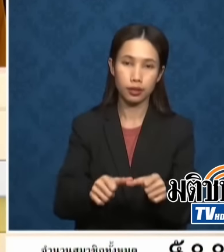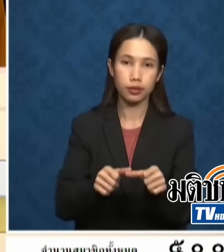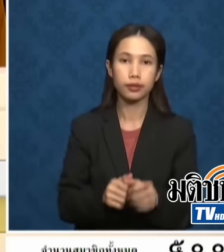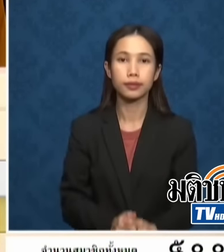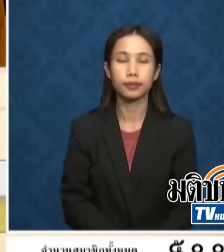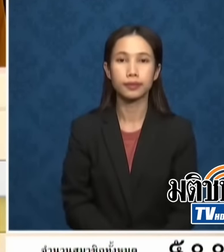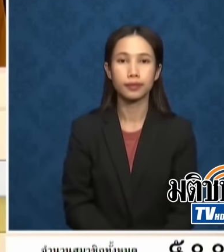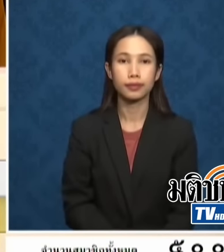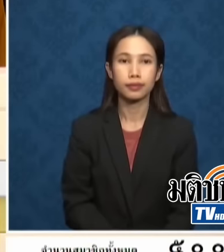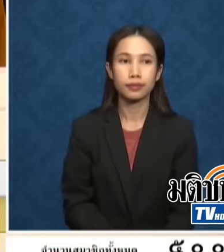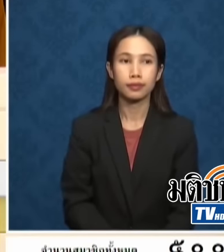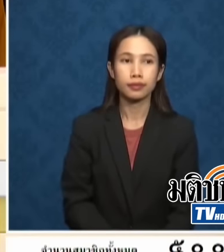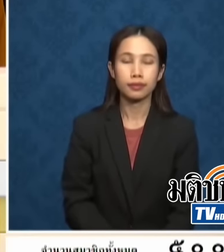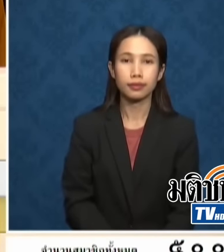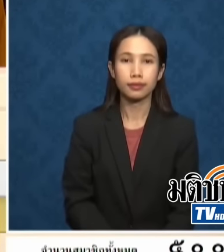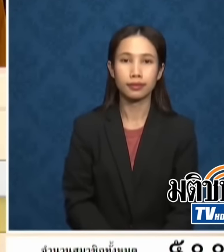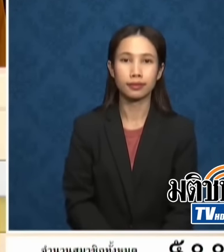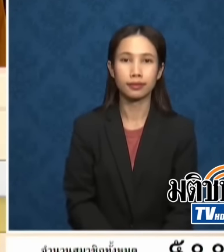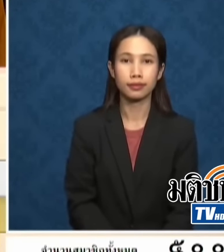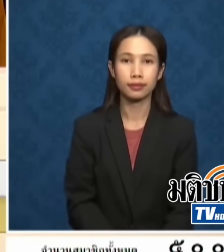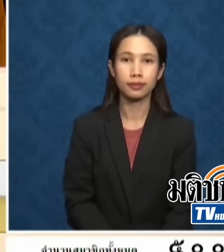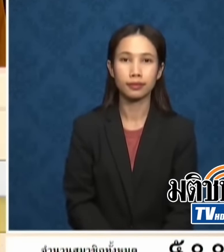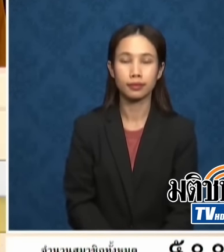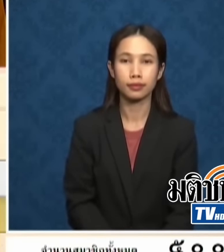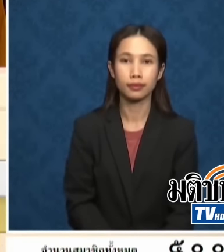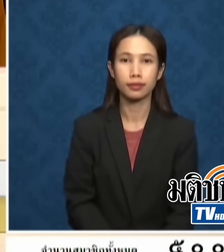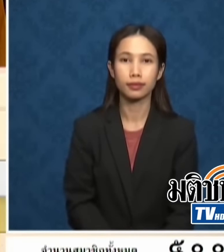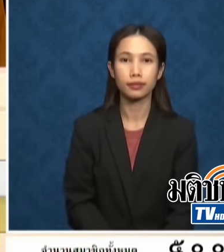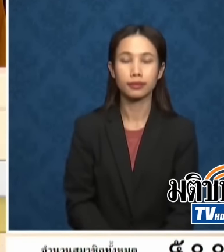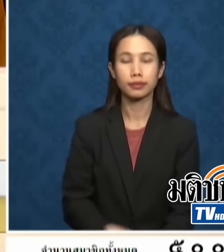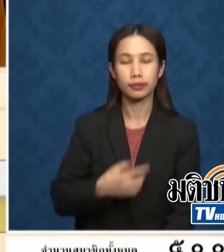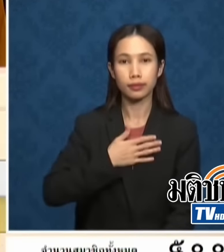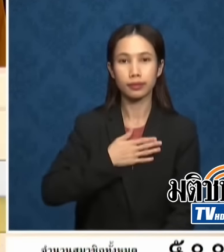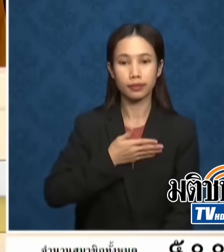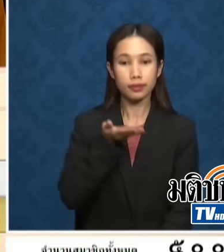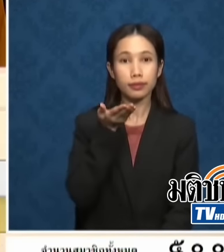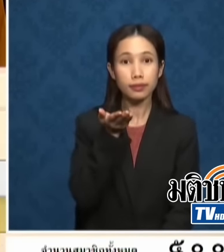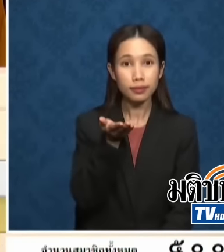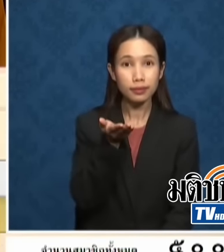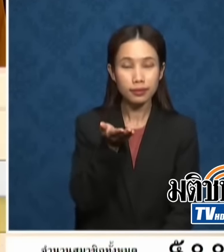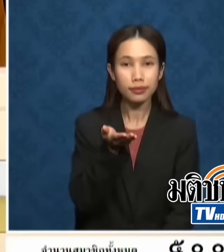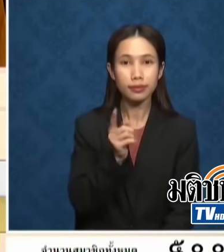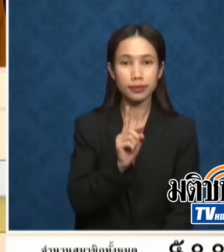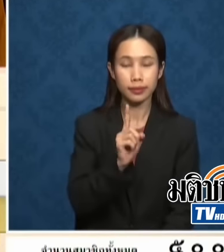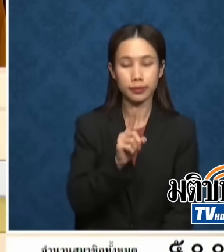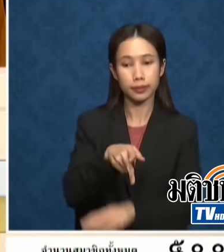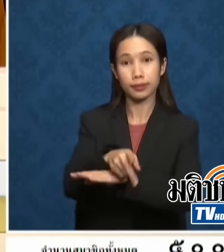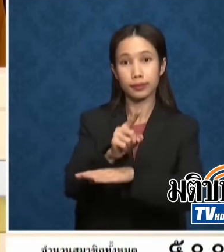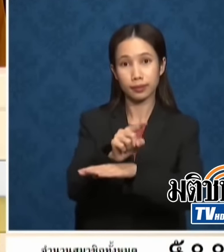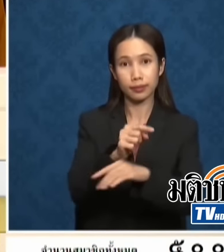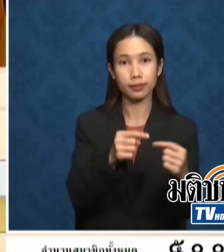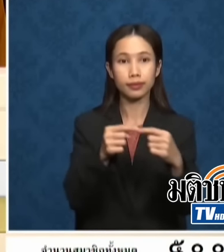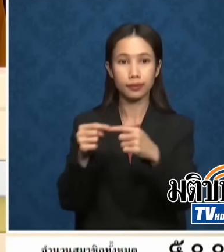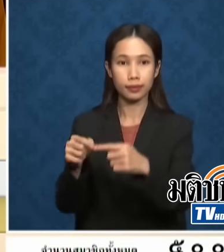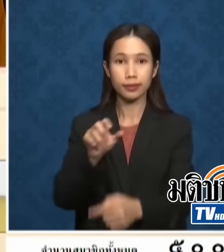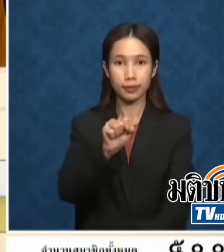าพที่เหมาะสมอย่างยั่งยืนต่อไปผมจึงขออนุญาตท่านประธานผ่านไปยังเพื่อนสม